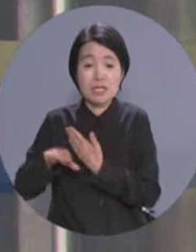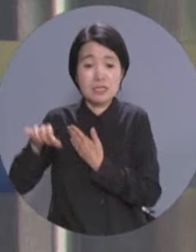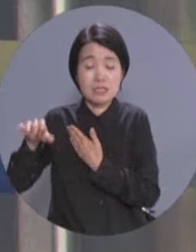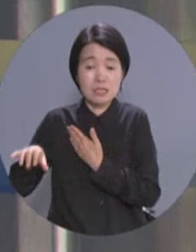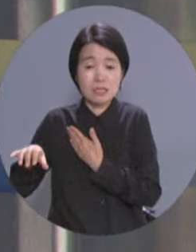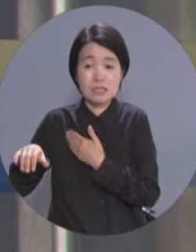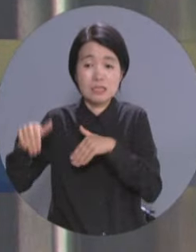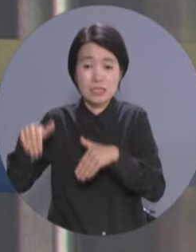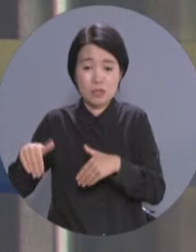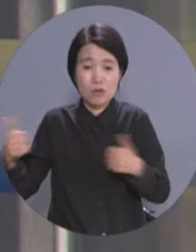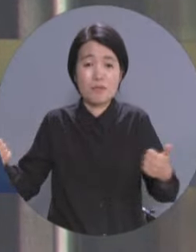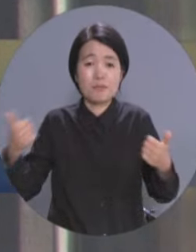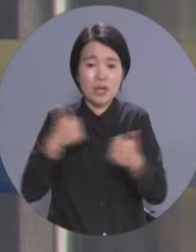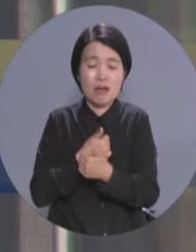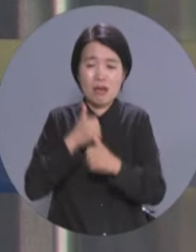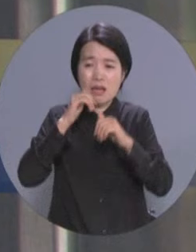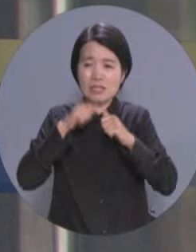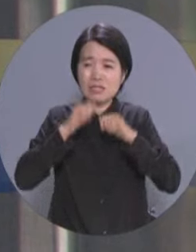다오